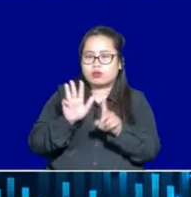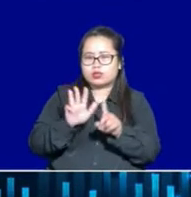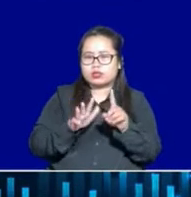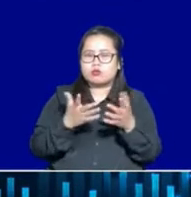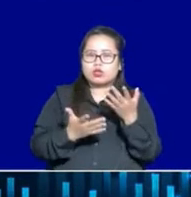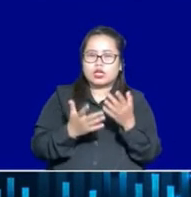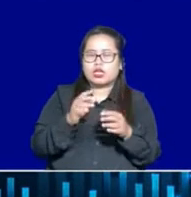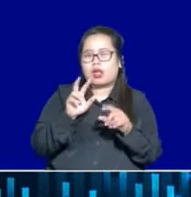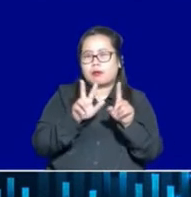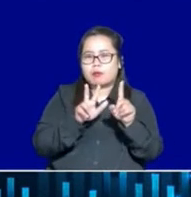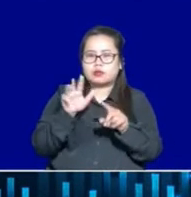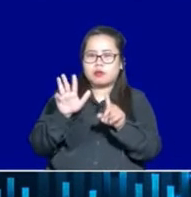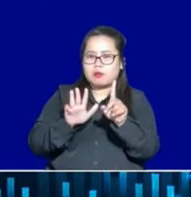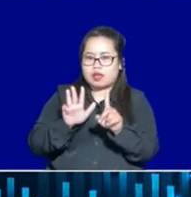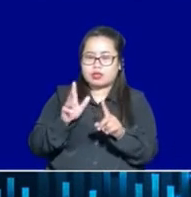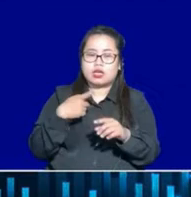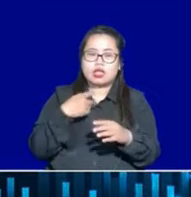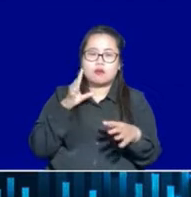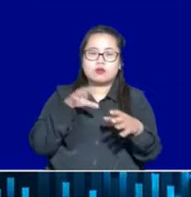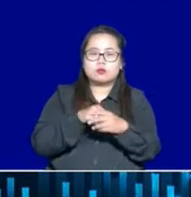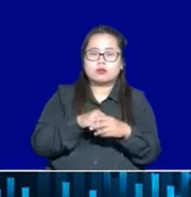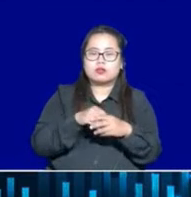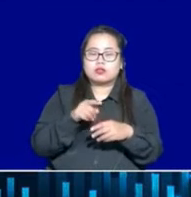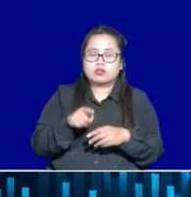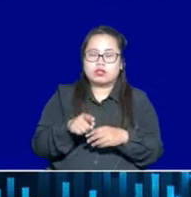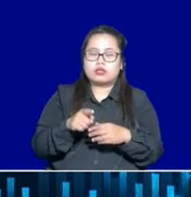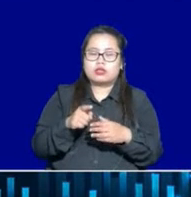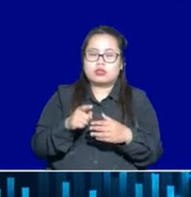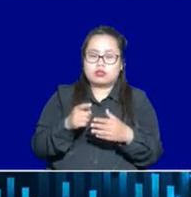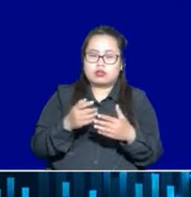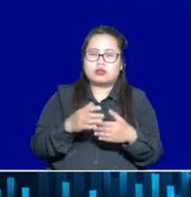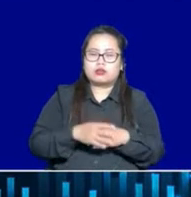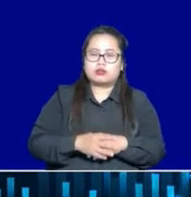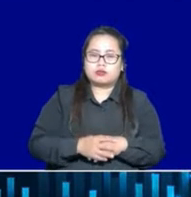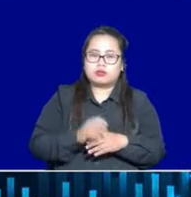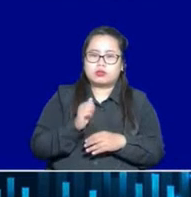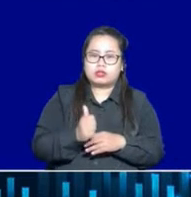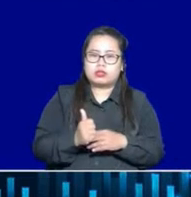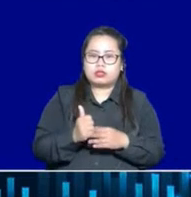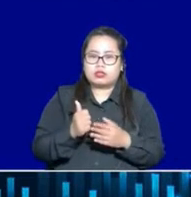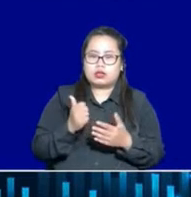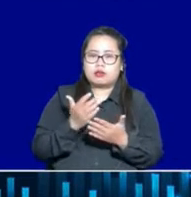2018-19. Lalu kita masuk di upper middle income.